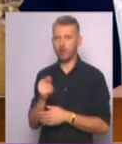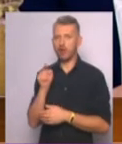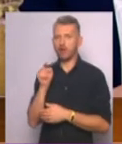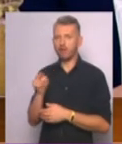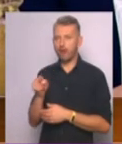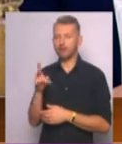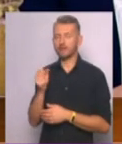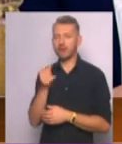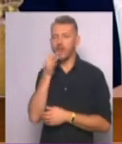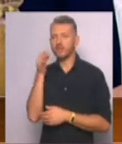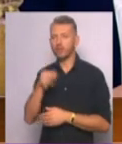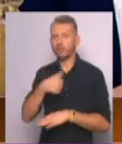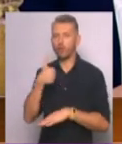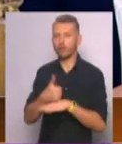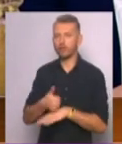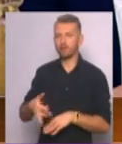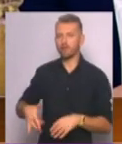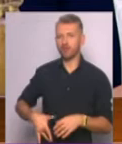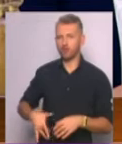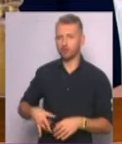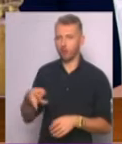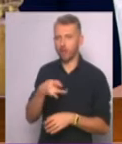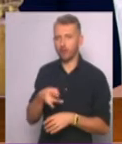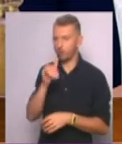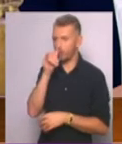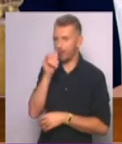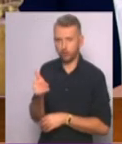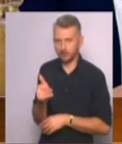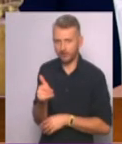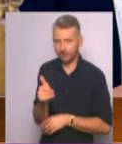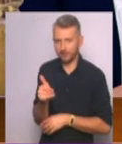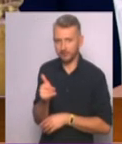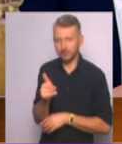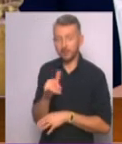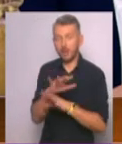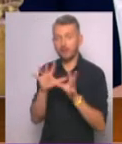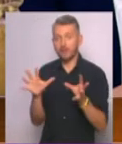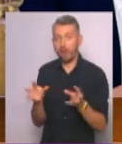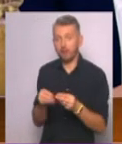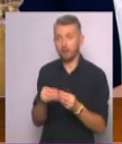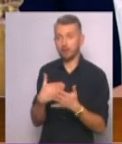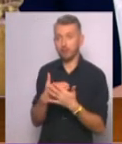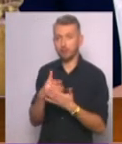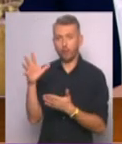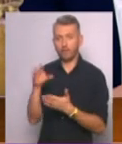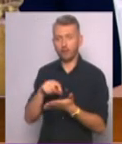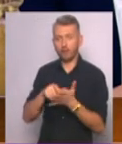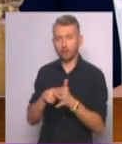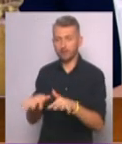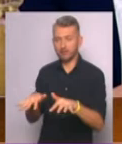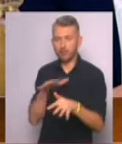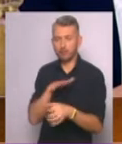звіт голови Печерської РДА не пустили, і взагалі нібито там вся зала була